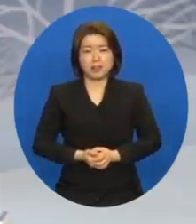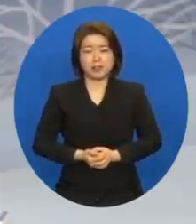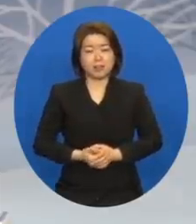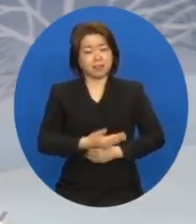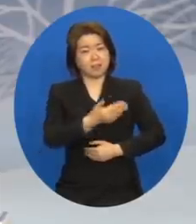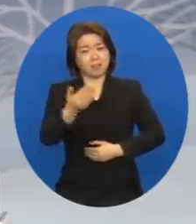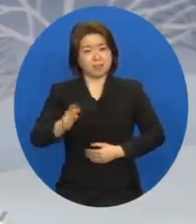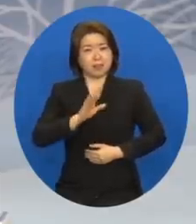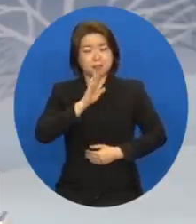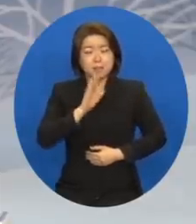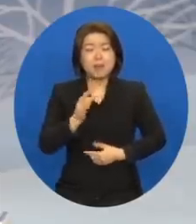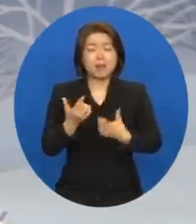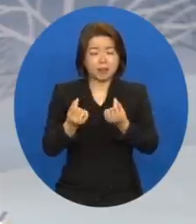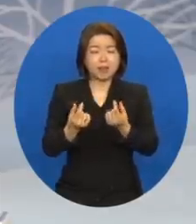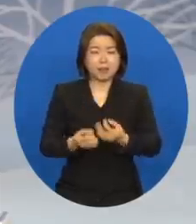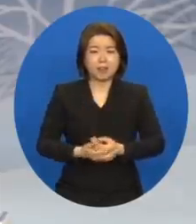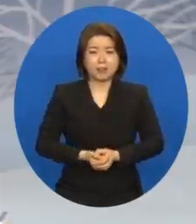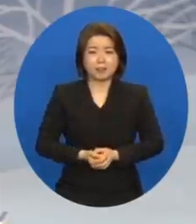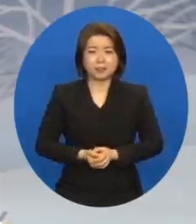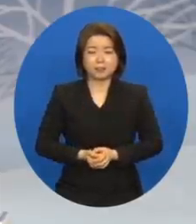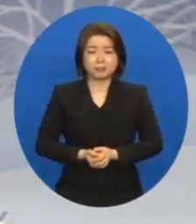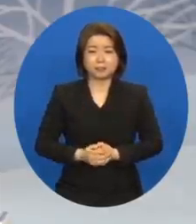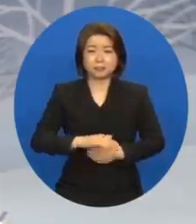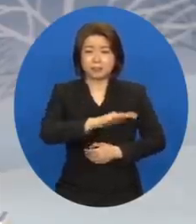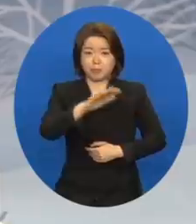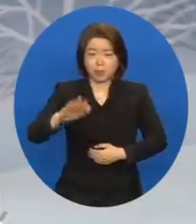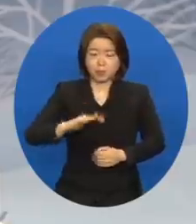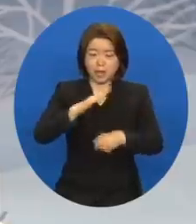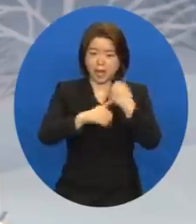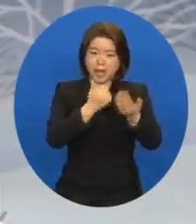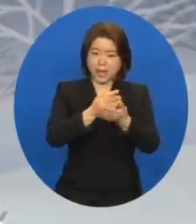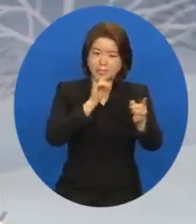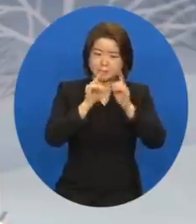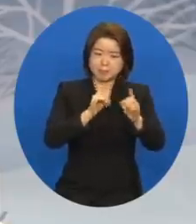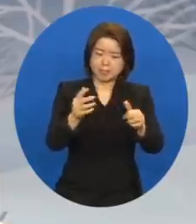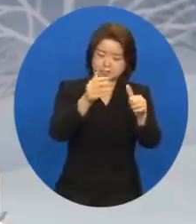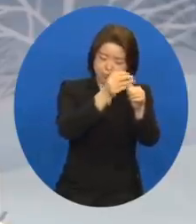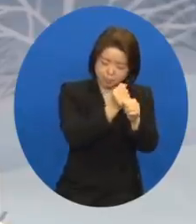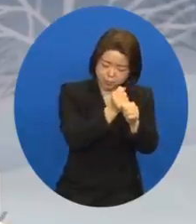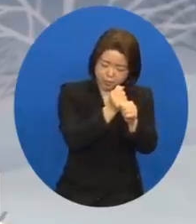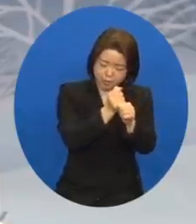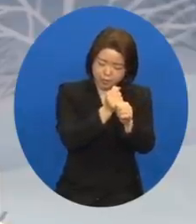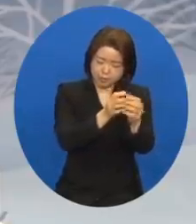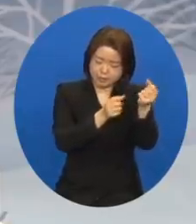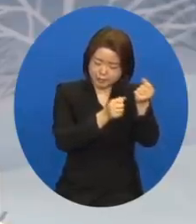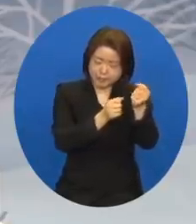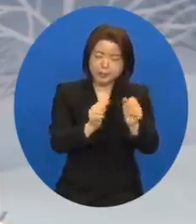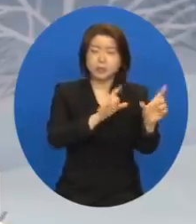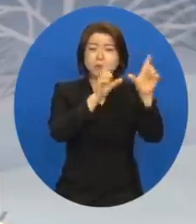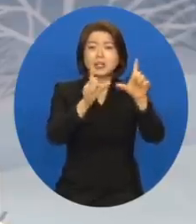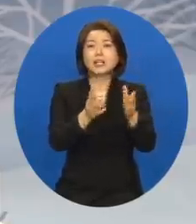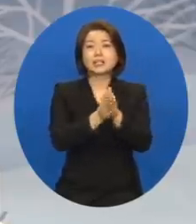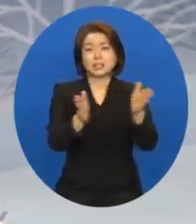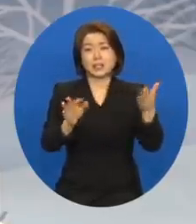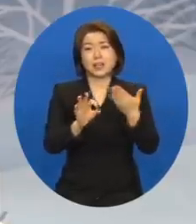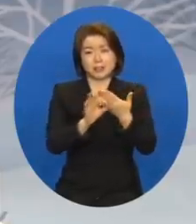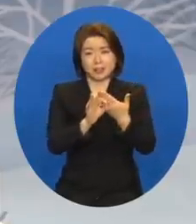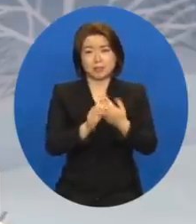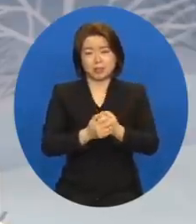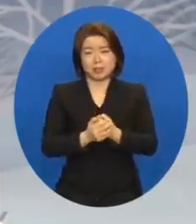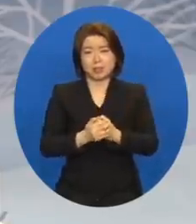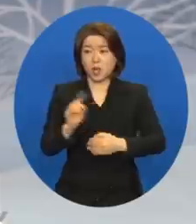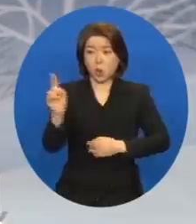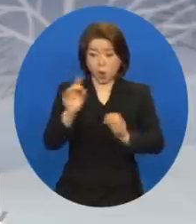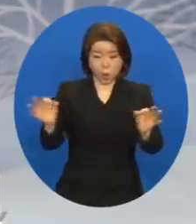여러분, 정말 그렇습니다. 우리가 하나님의 말씀을 정말 붙잡고 살기 시작한다면, 그러면